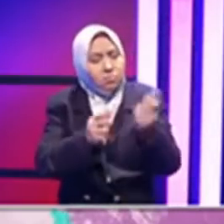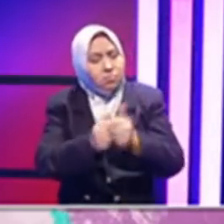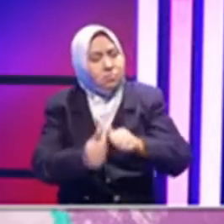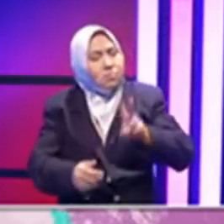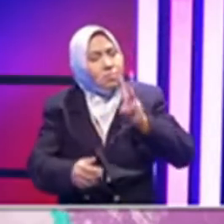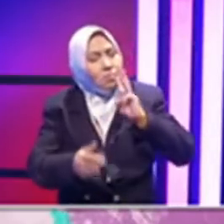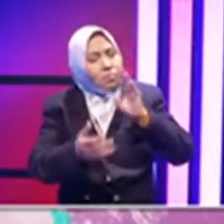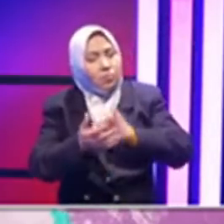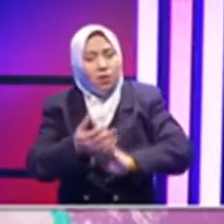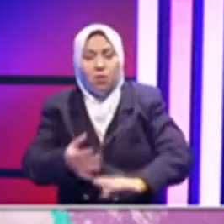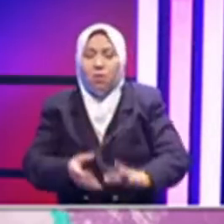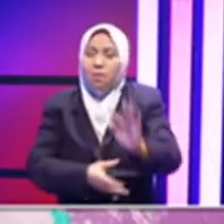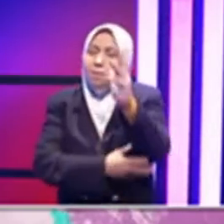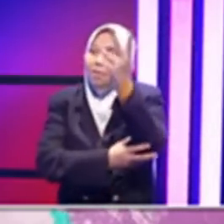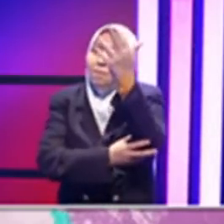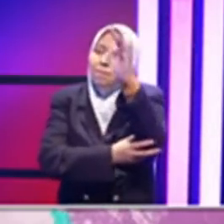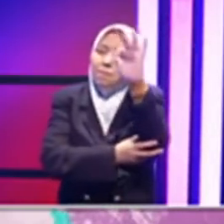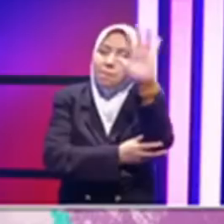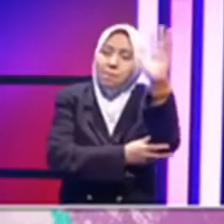فَأَنْبَتْنَا بِهِ